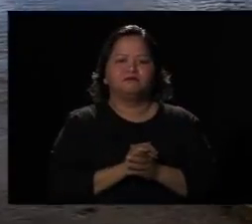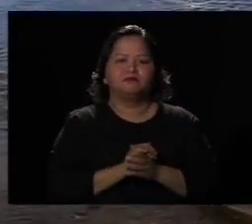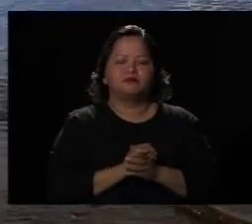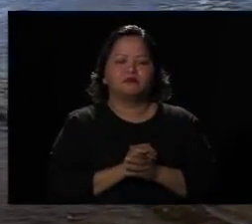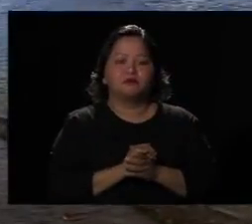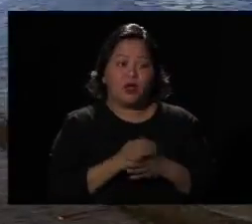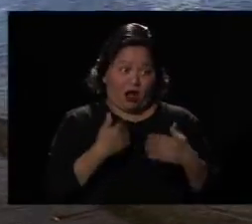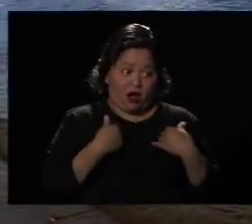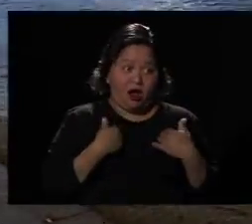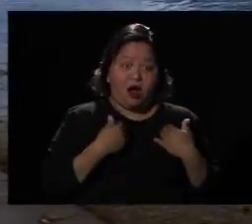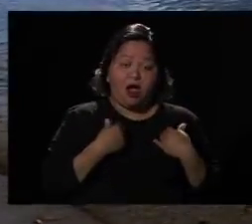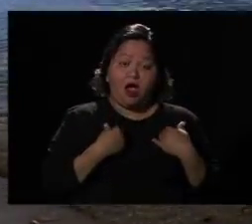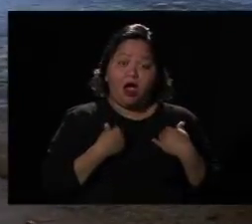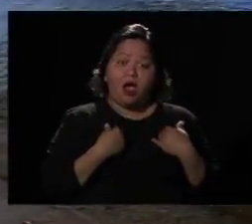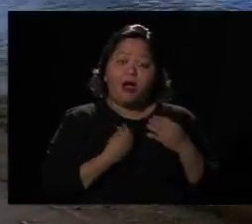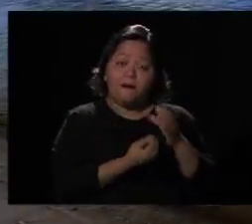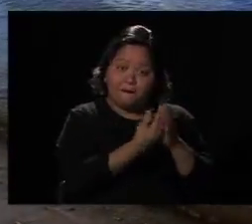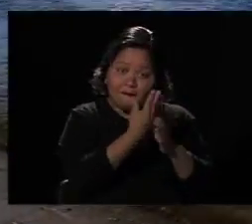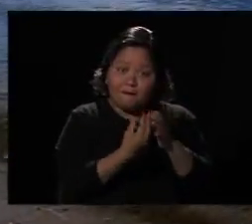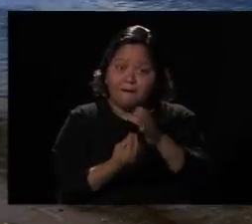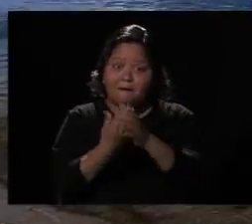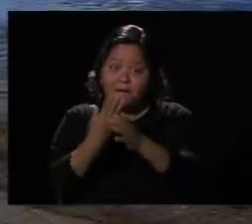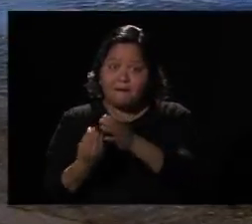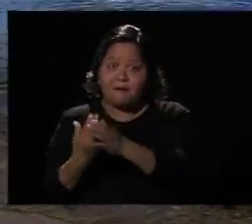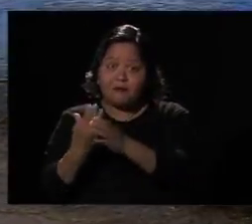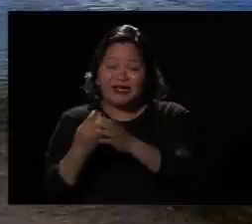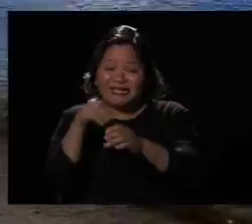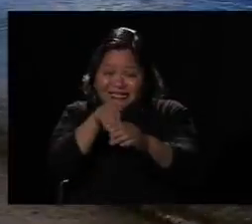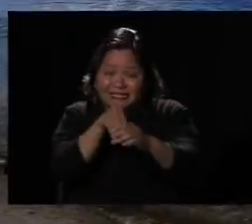Guaha tinanong giihalom tasi.